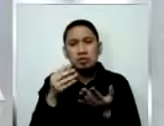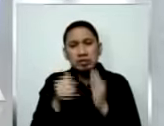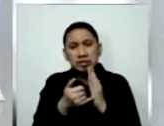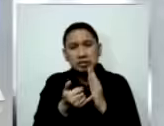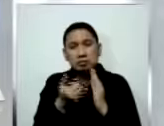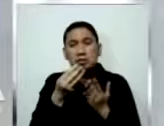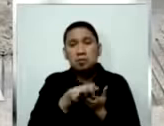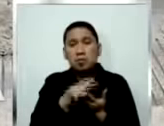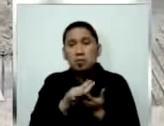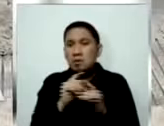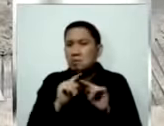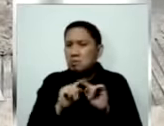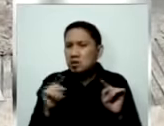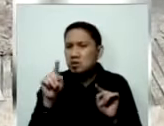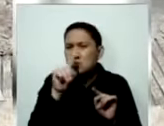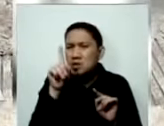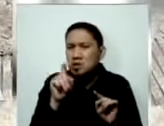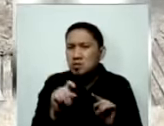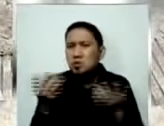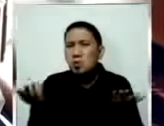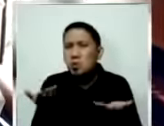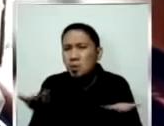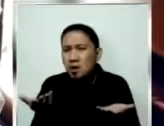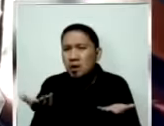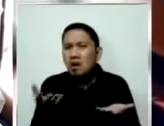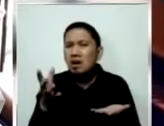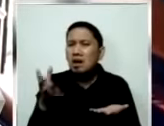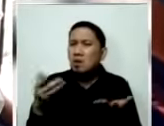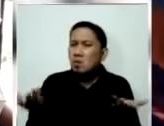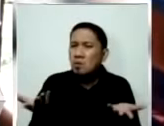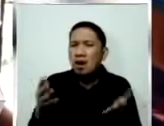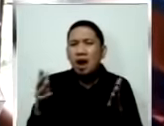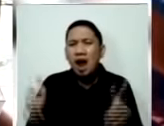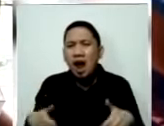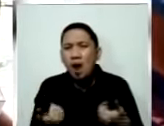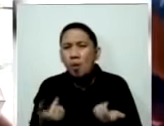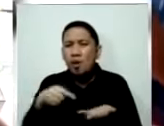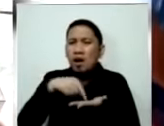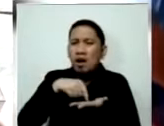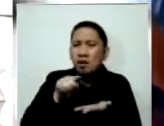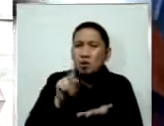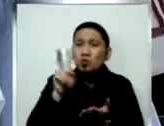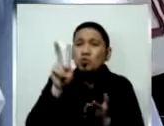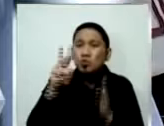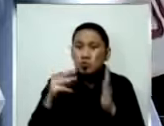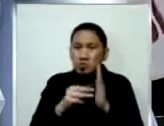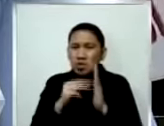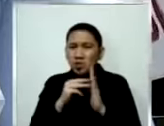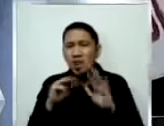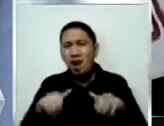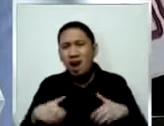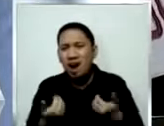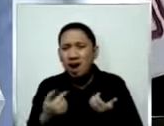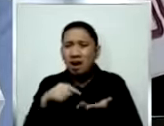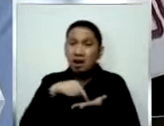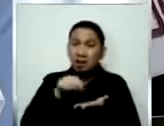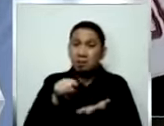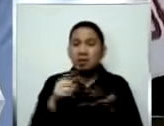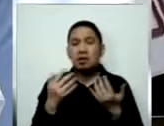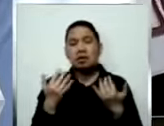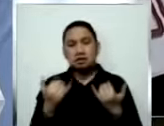nila kukunin ang pang down payment at pambayad sa 2 million pesos na modern jeep? Ang problema lang, nagtayo na nga kami